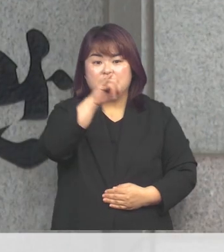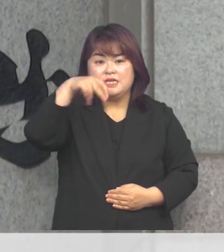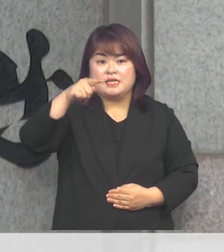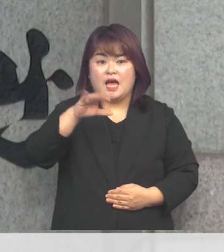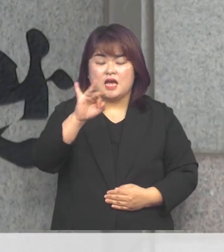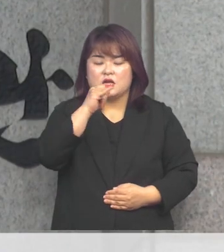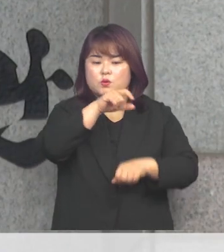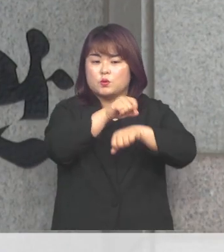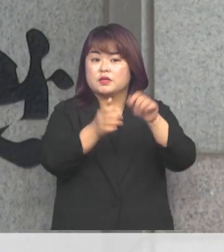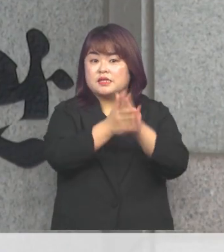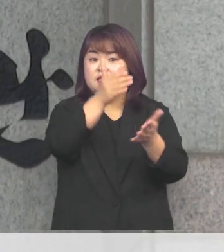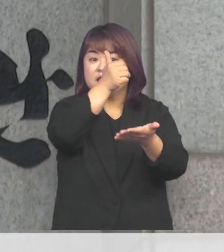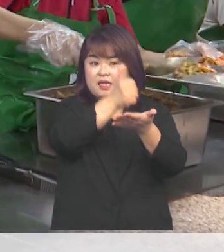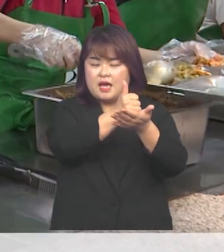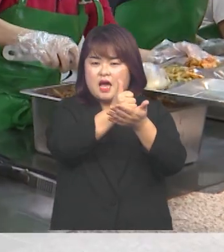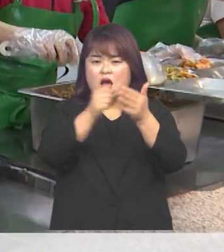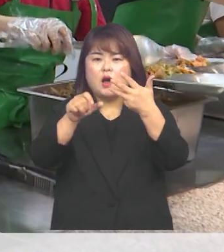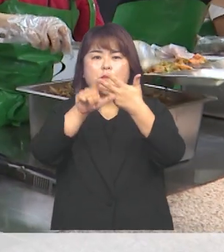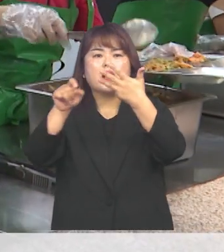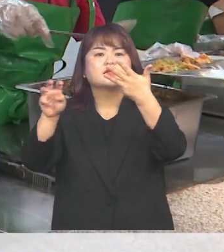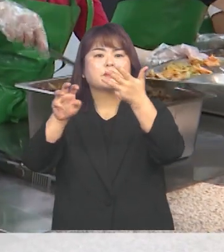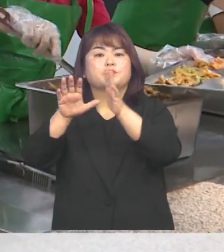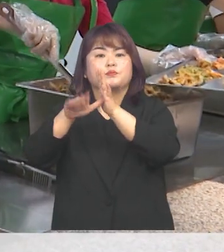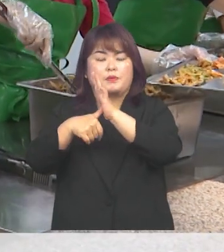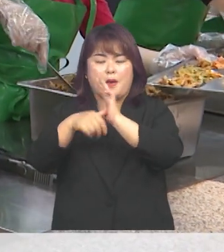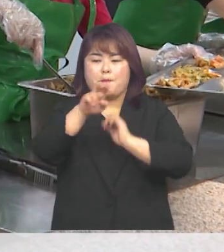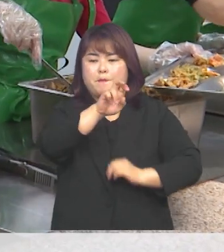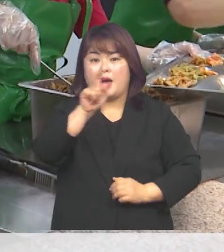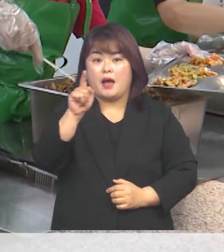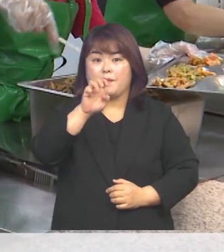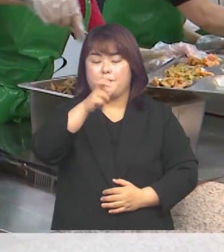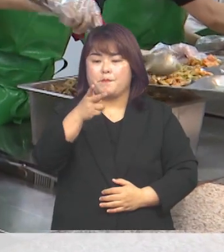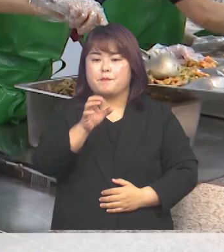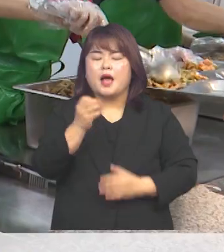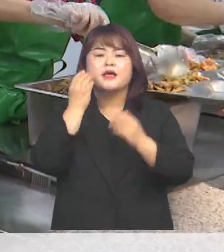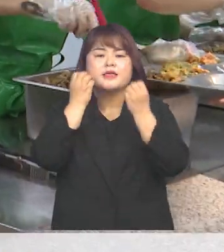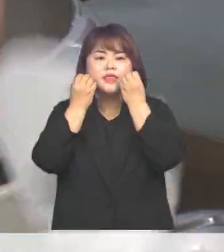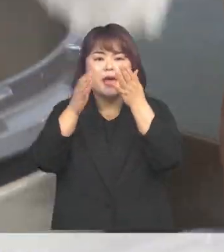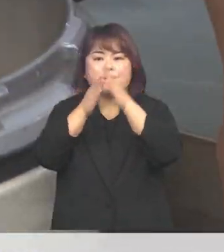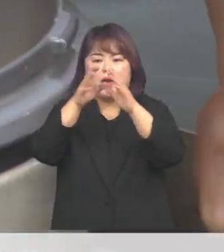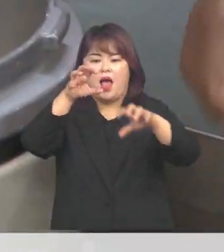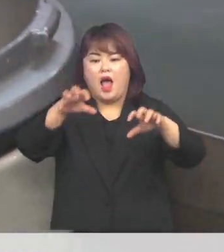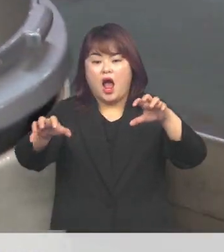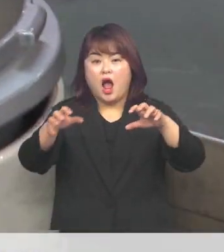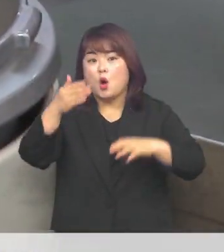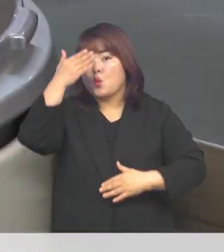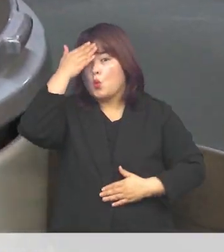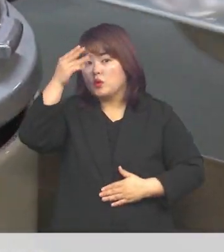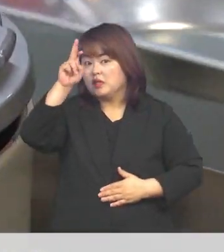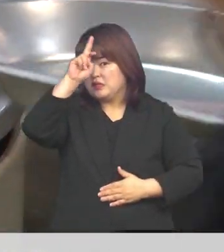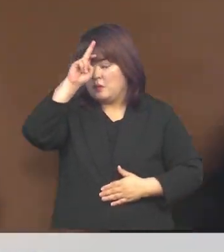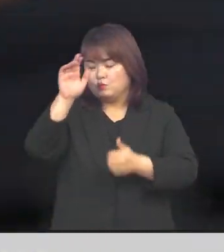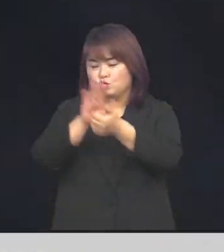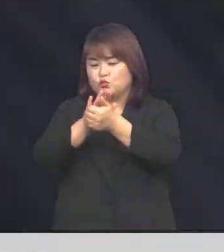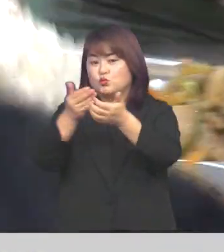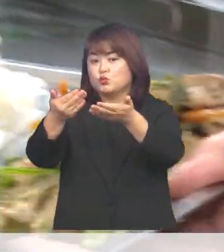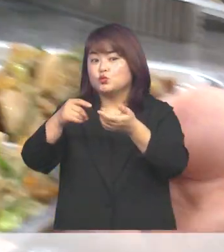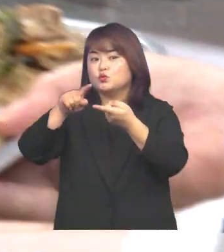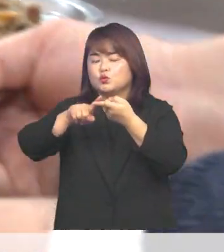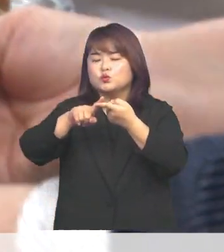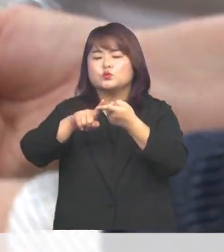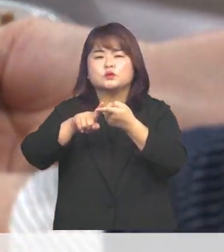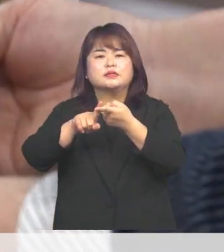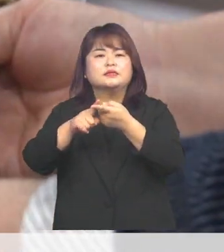이상일 용인특례시장은 31일 처인구 마평동 용인시 새마을회관 무료 급식소를 찾아 배식 봉사를